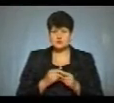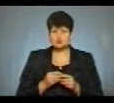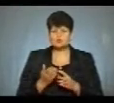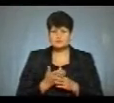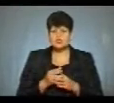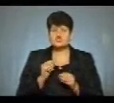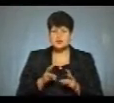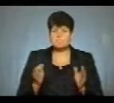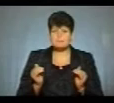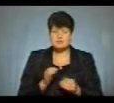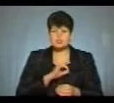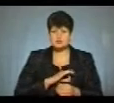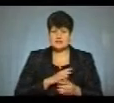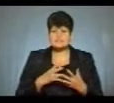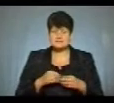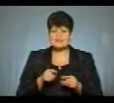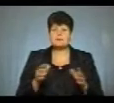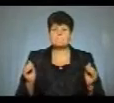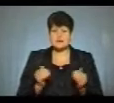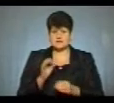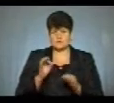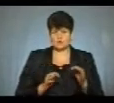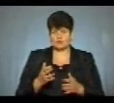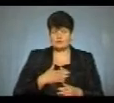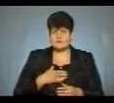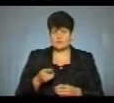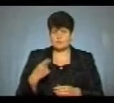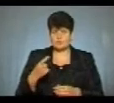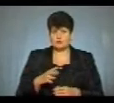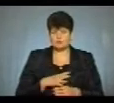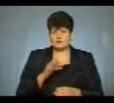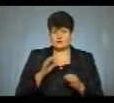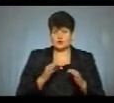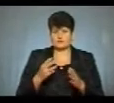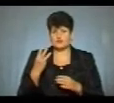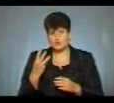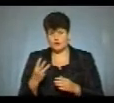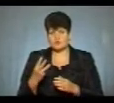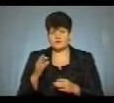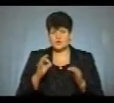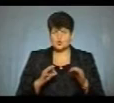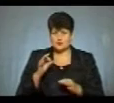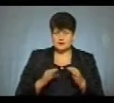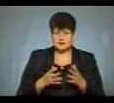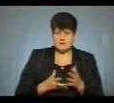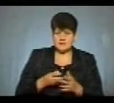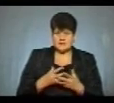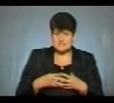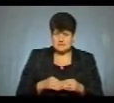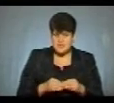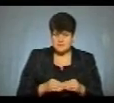менший дохід сім'ї, тим менший відсоток. Тобто у нас по Тернопільській області були відсотки. Від 3% сім'я платила від свого